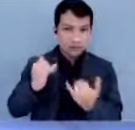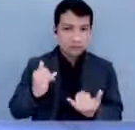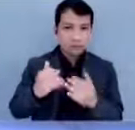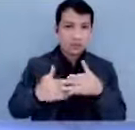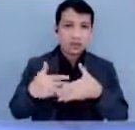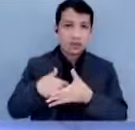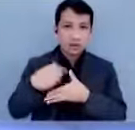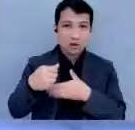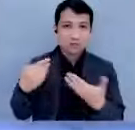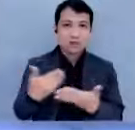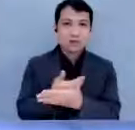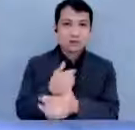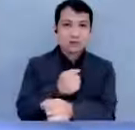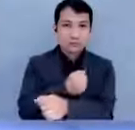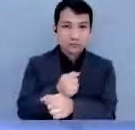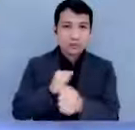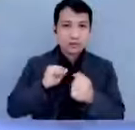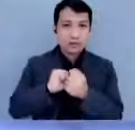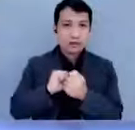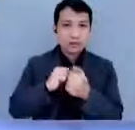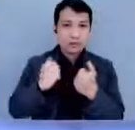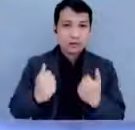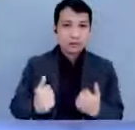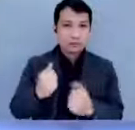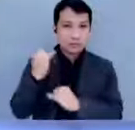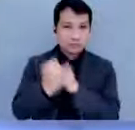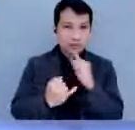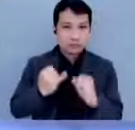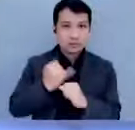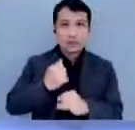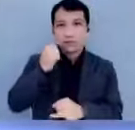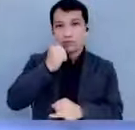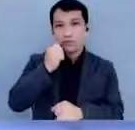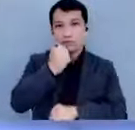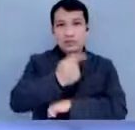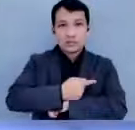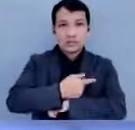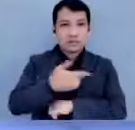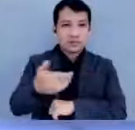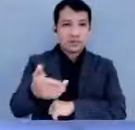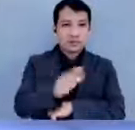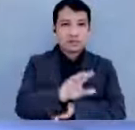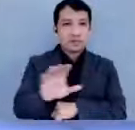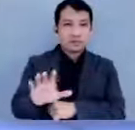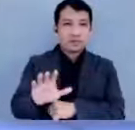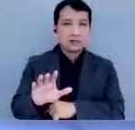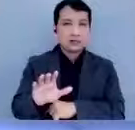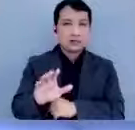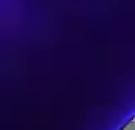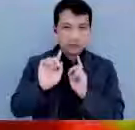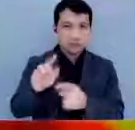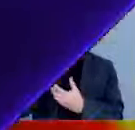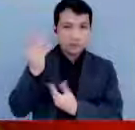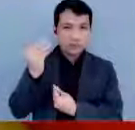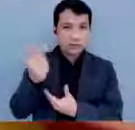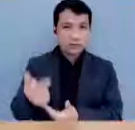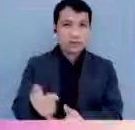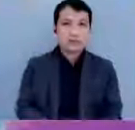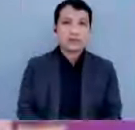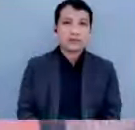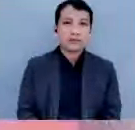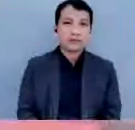kanilang album kasabay ng International Women's Day. Yan at iba pa sa report na to.